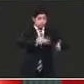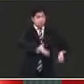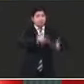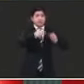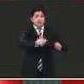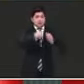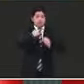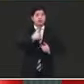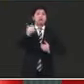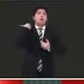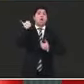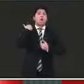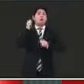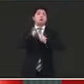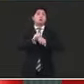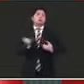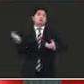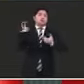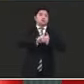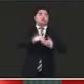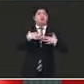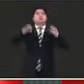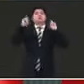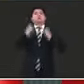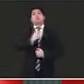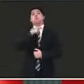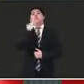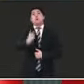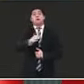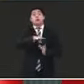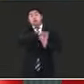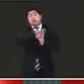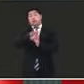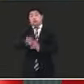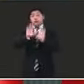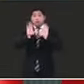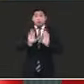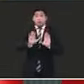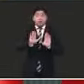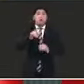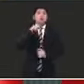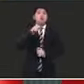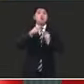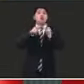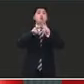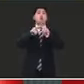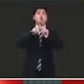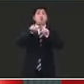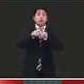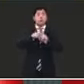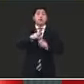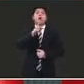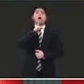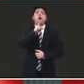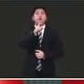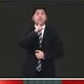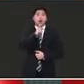yeni bir işbirliği alanı oluşturduk Ayrıca Umman Katar